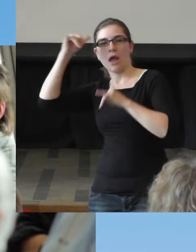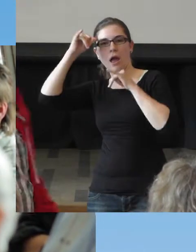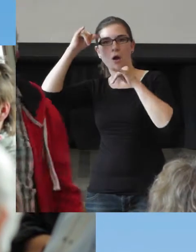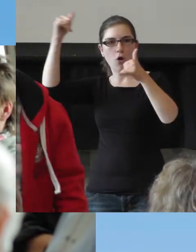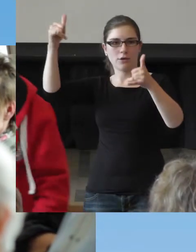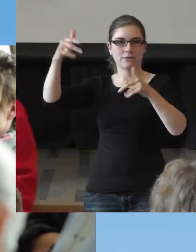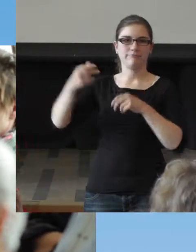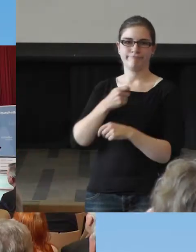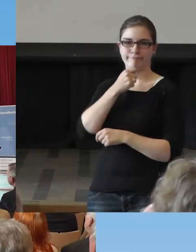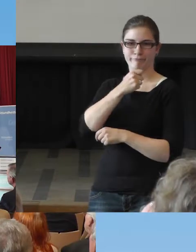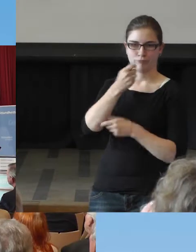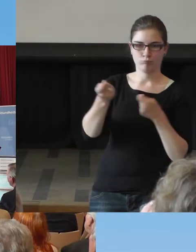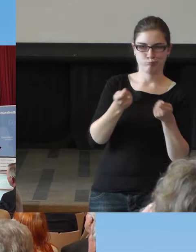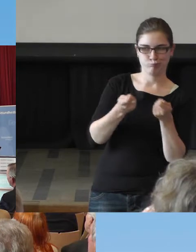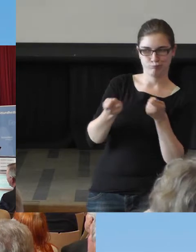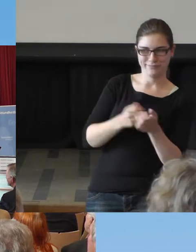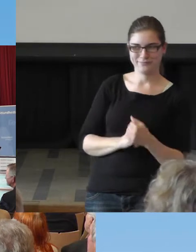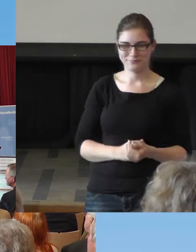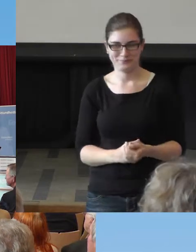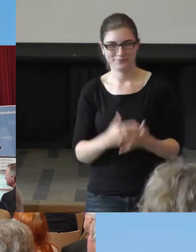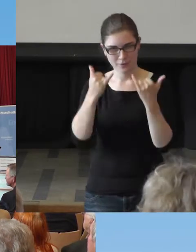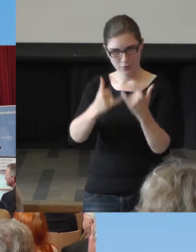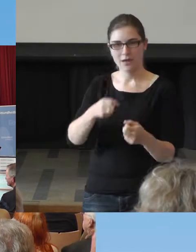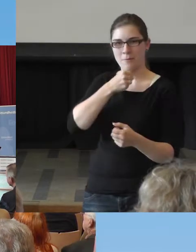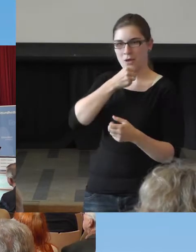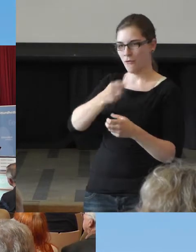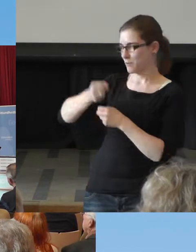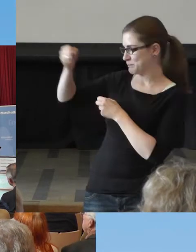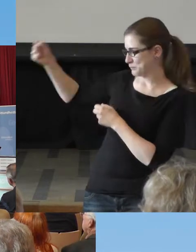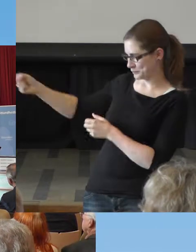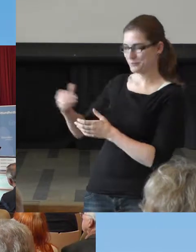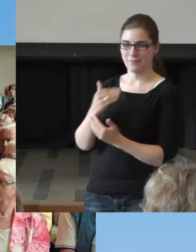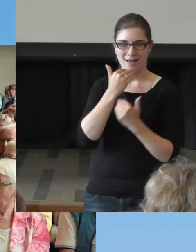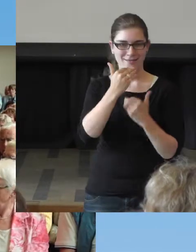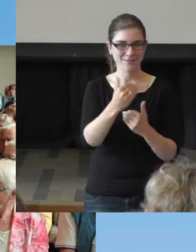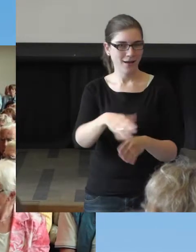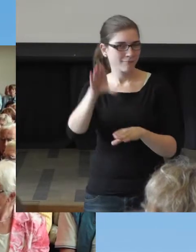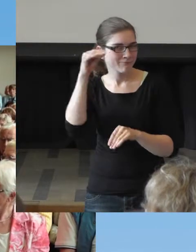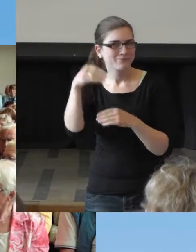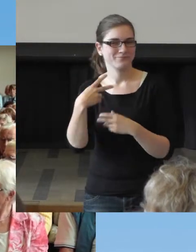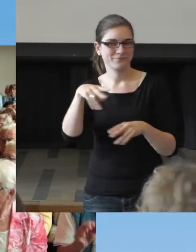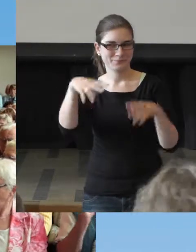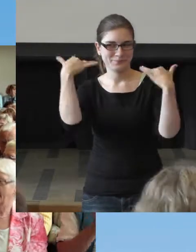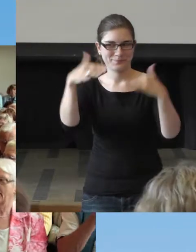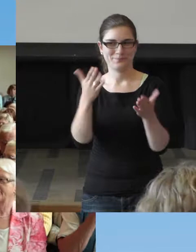Weise moderieren. Und nun gebe ich das Mikrofon auch an Ihnen weiter und bedanke mich, dass Sie mir zugehört haben.